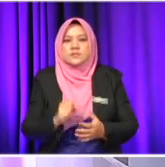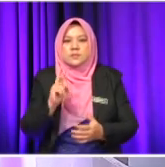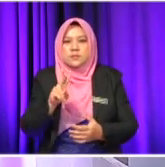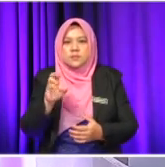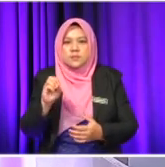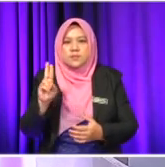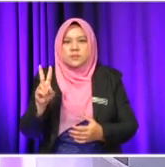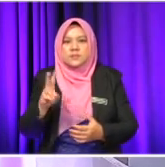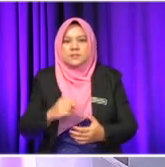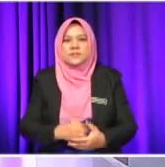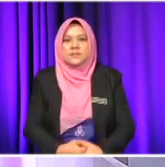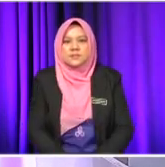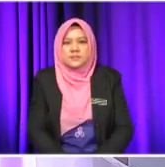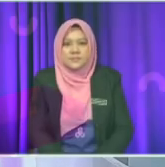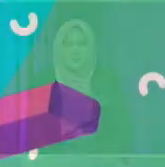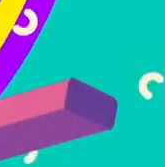2022